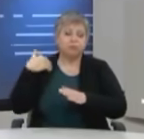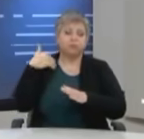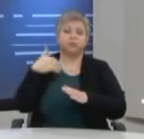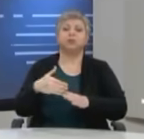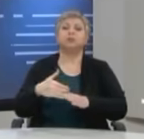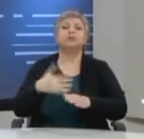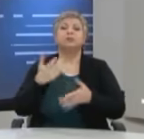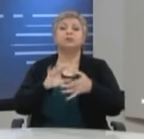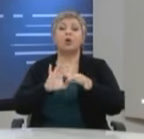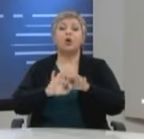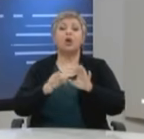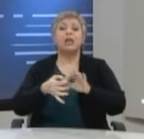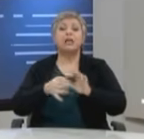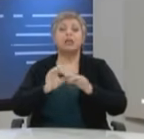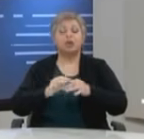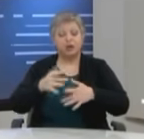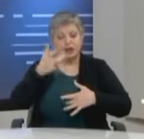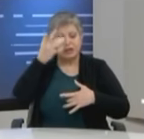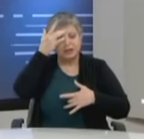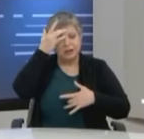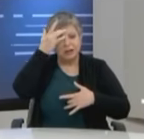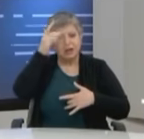την ίδια την ιστορική συνείδηση αυτού του έθνους.